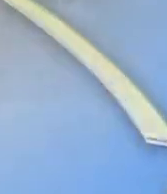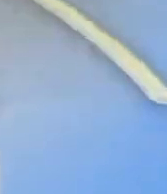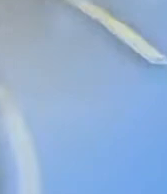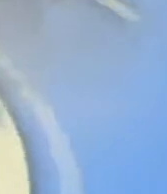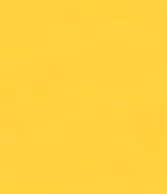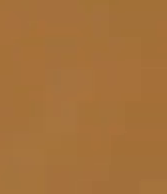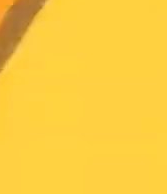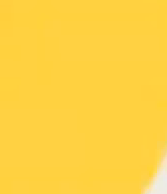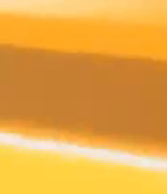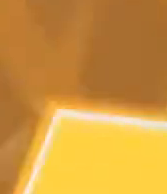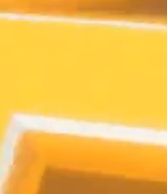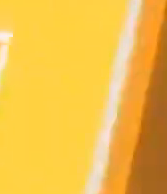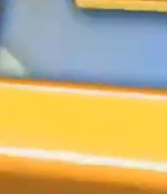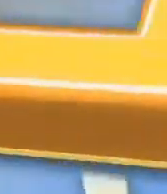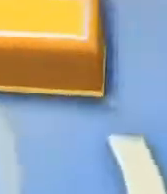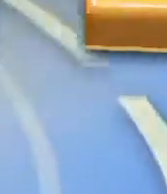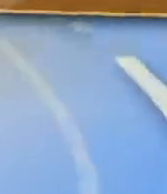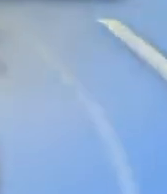으